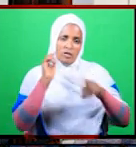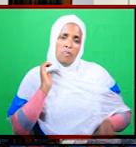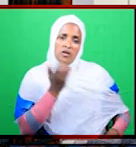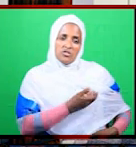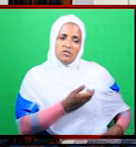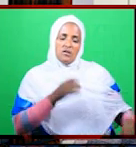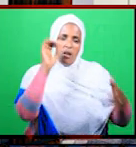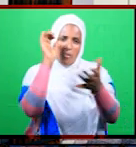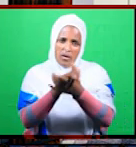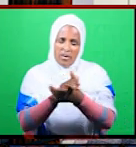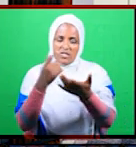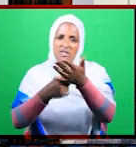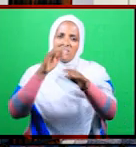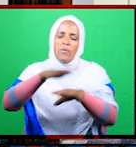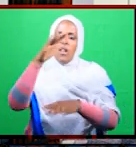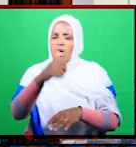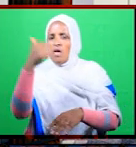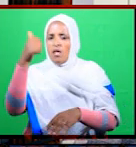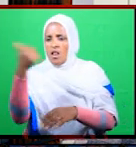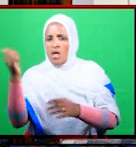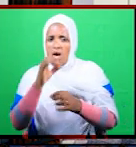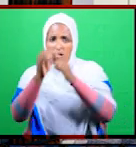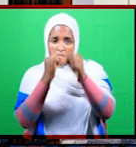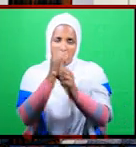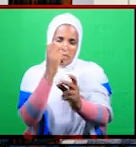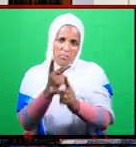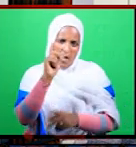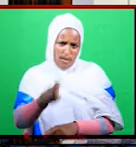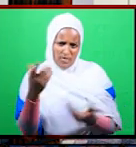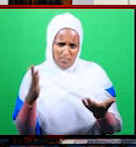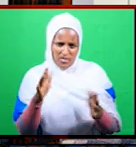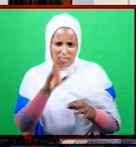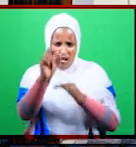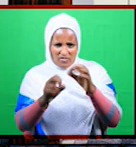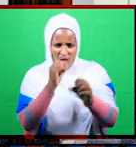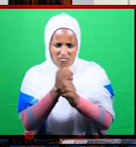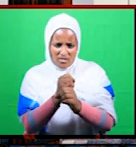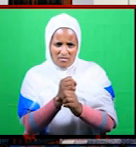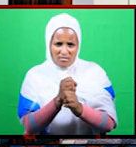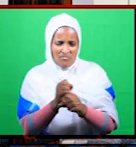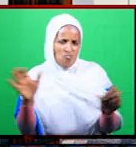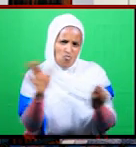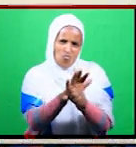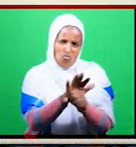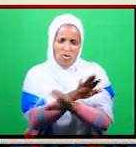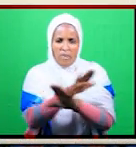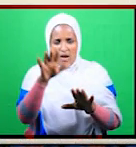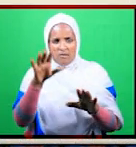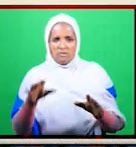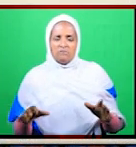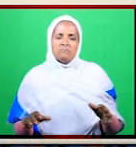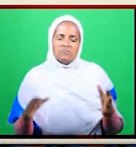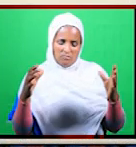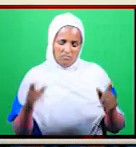በላይ እንግዲህ ሌላ እድሜ መጠበቅ ያለበት አይመስለኝም። 30 ዓመት ሙሉ ሰብእናን የሚላበስበት ነው። ስራም